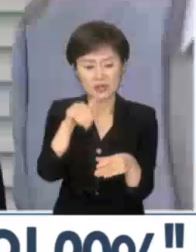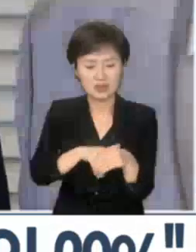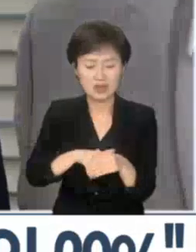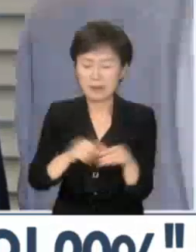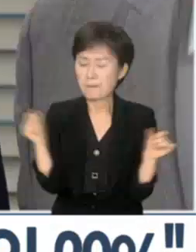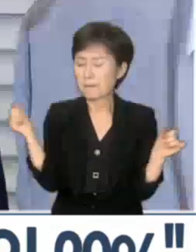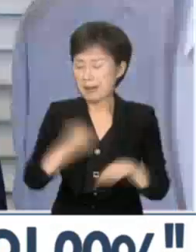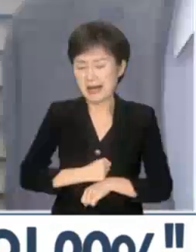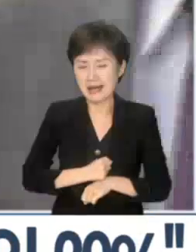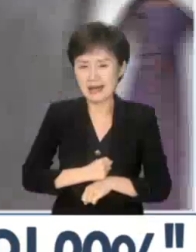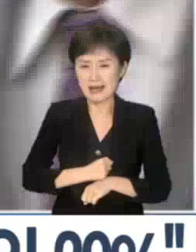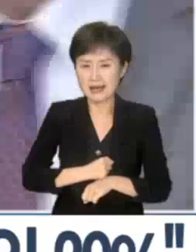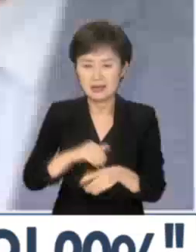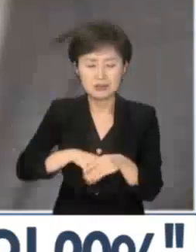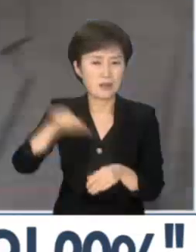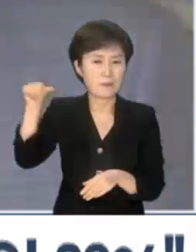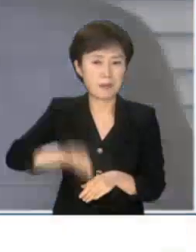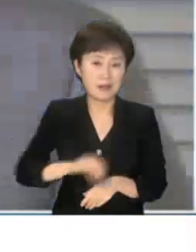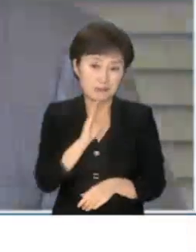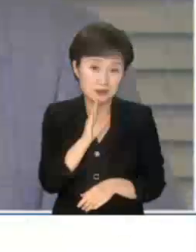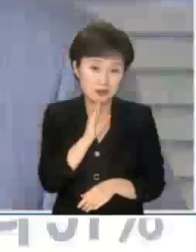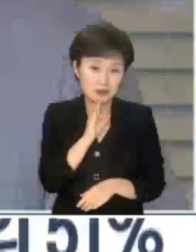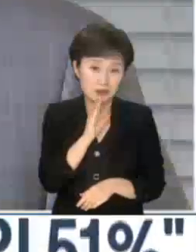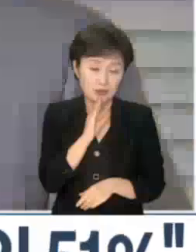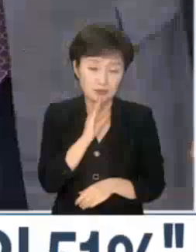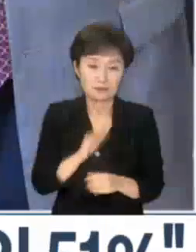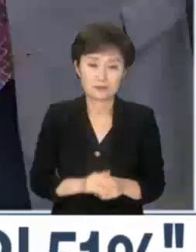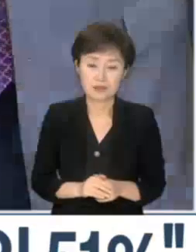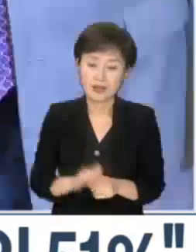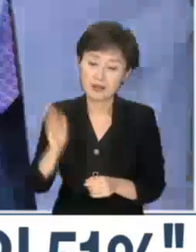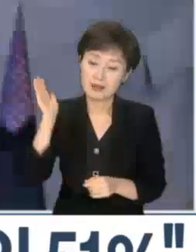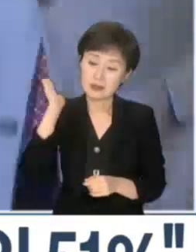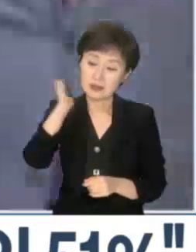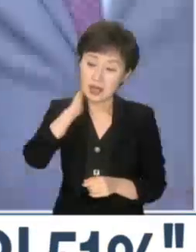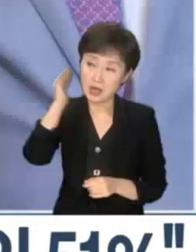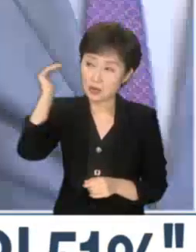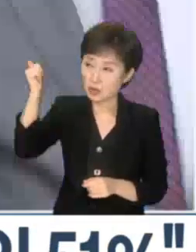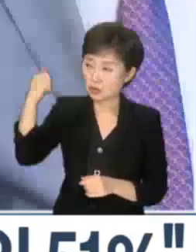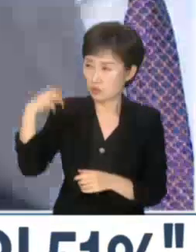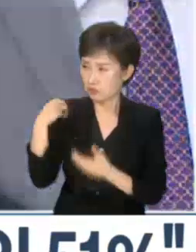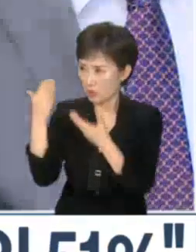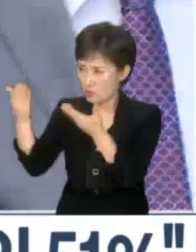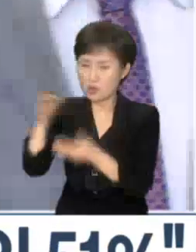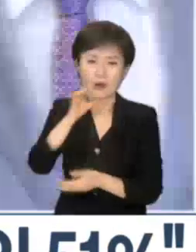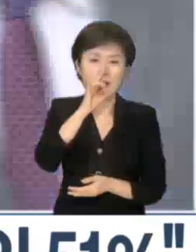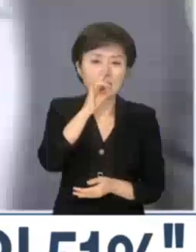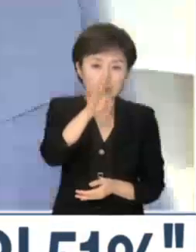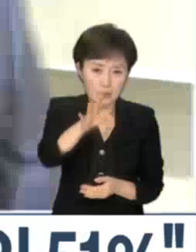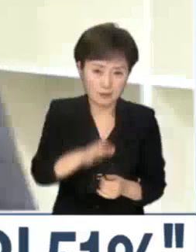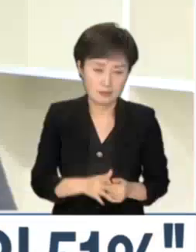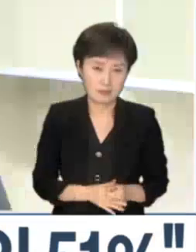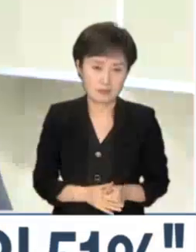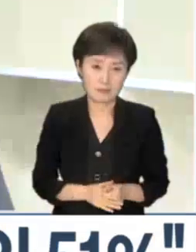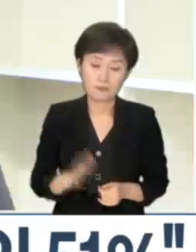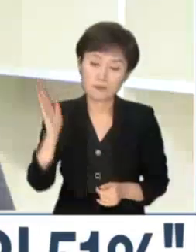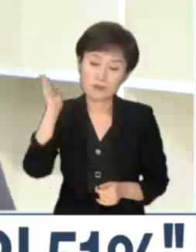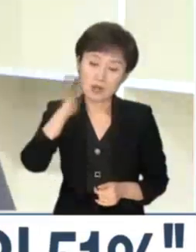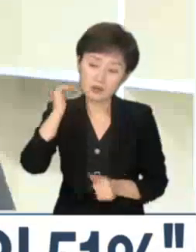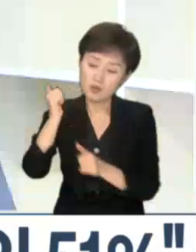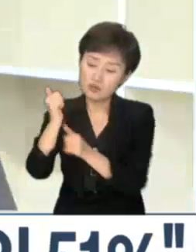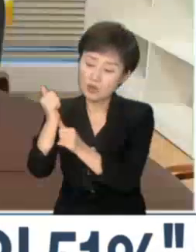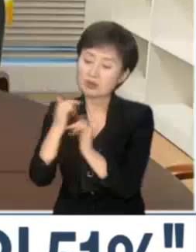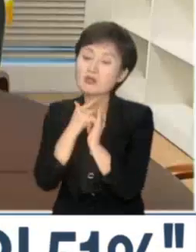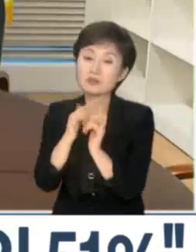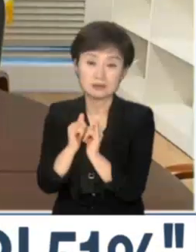21대 총선을 참패한 경험이 있기 때문에 이번 역시 마찬가지입니다. 대통령한테 절대로 부담을 줘서는 안 된다. 대통령 모시던 분들은